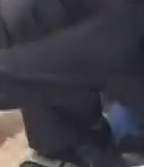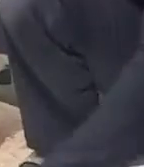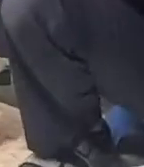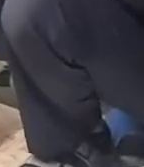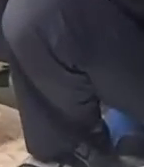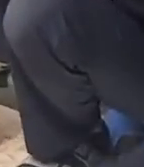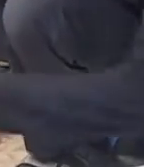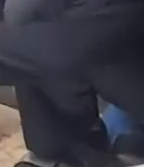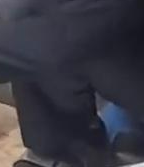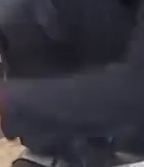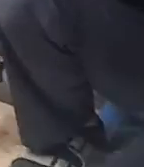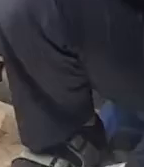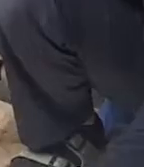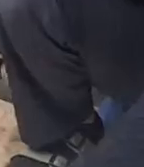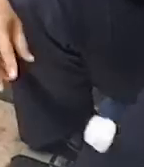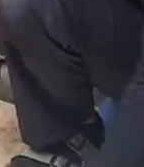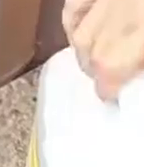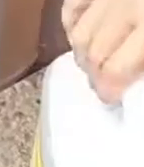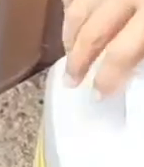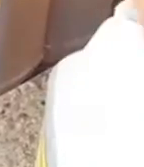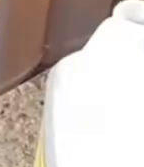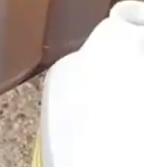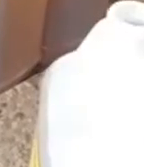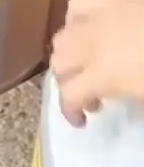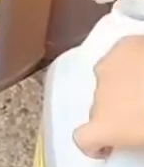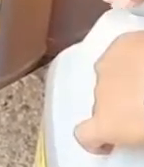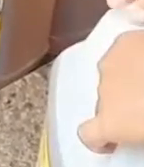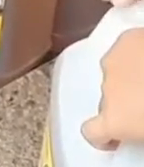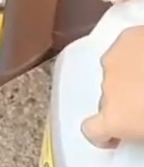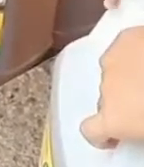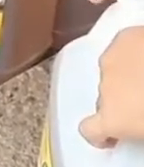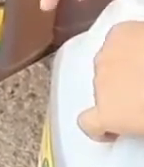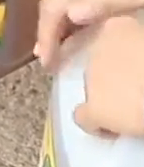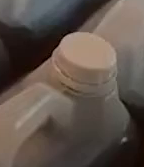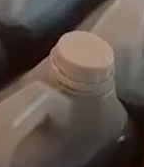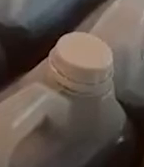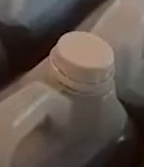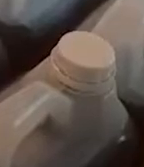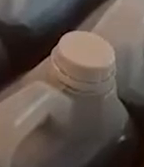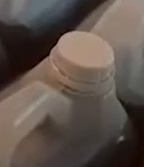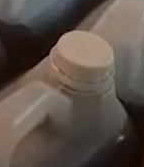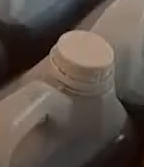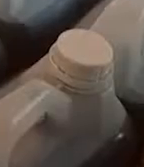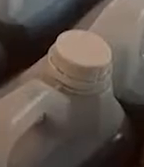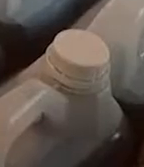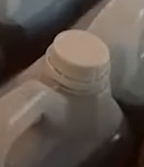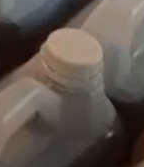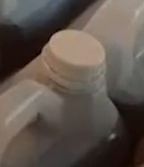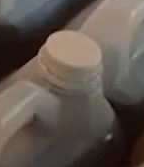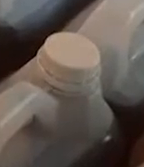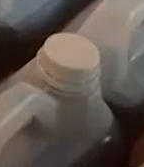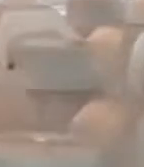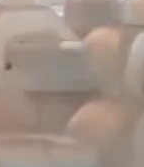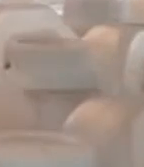tradisional Jakarta masih mahal. Antri berjam-jam, warga hanya diperbolehkan membeli maksimal 2 jerigen